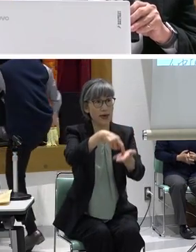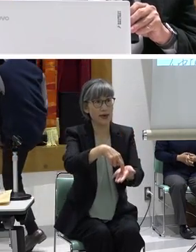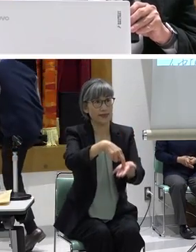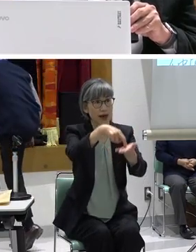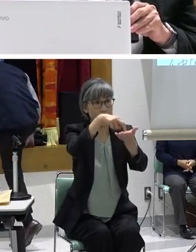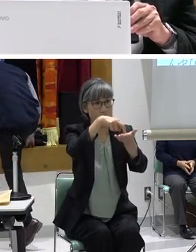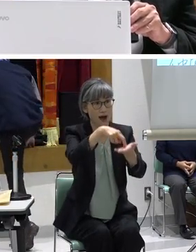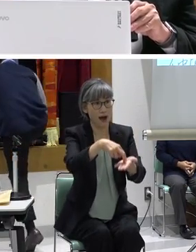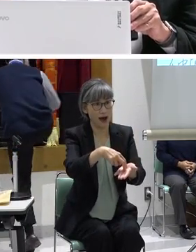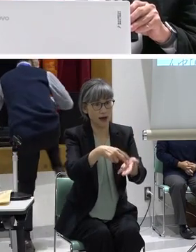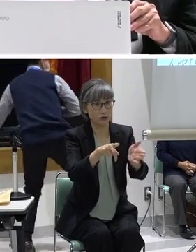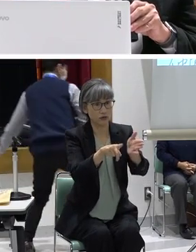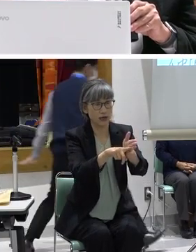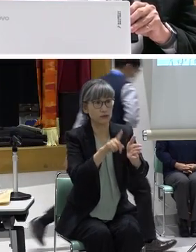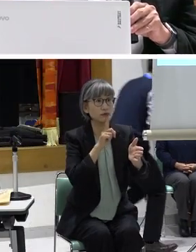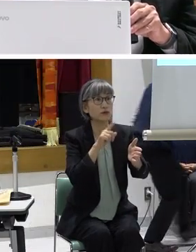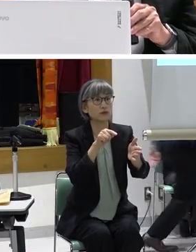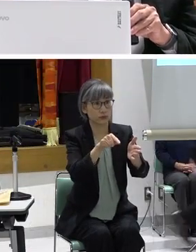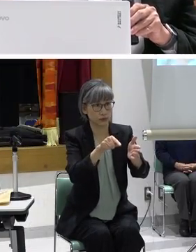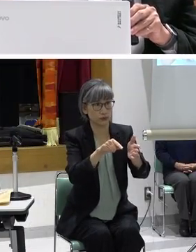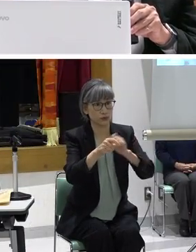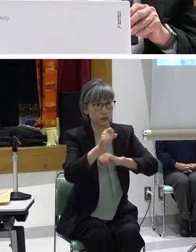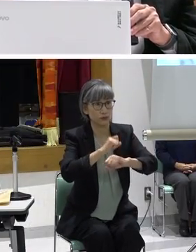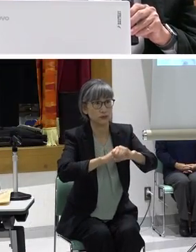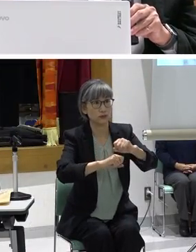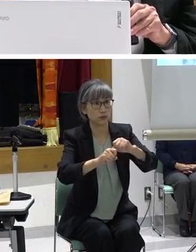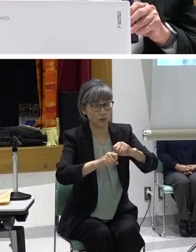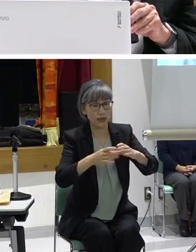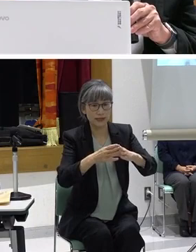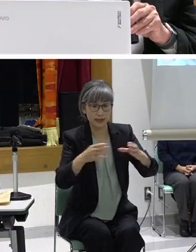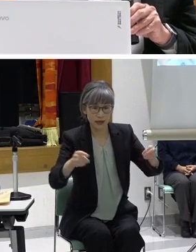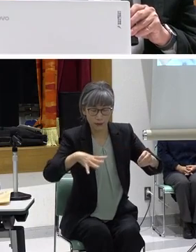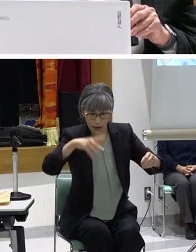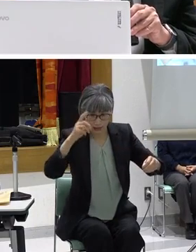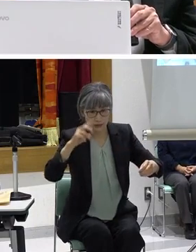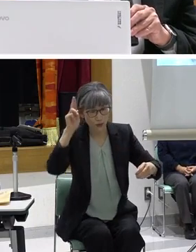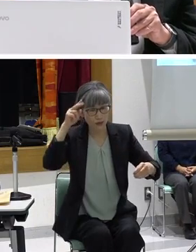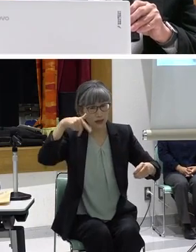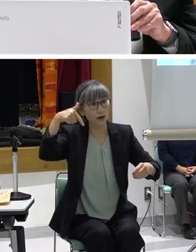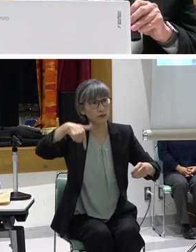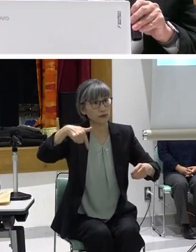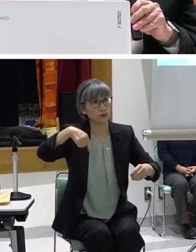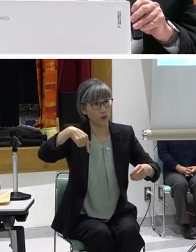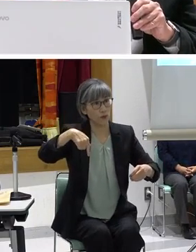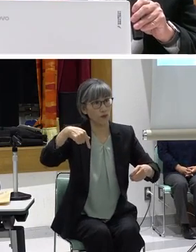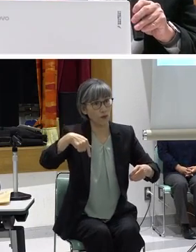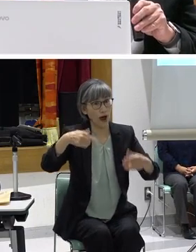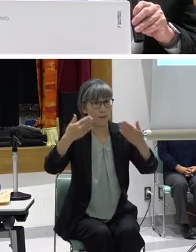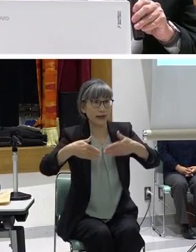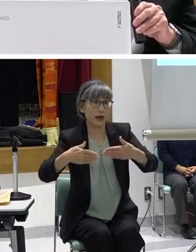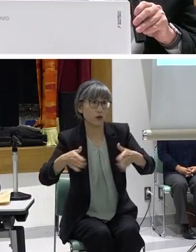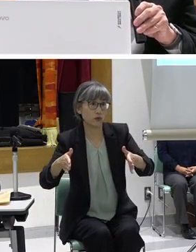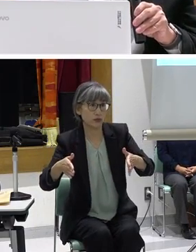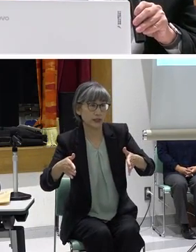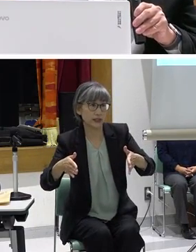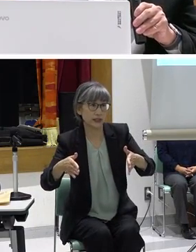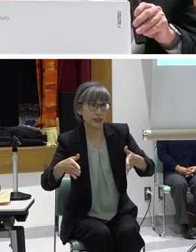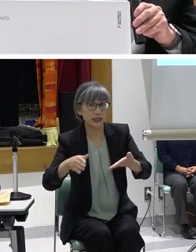いうこととかですね、全国初になりました大阪府のバリアフリー条